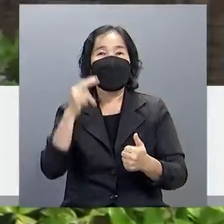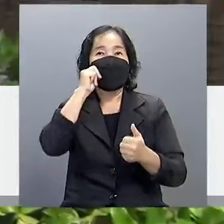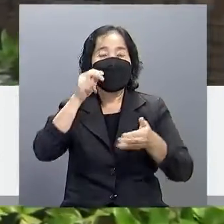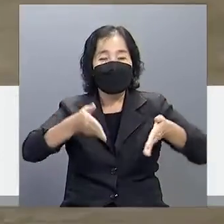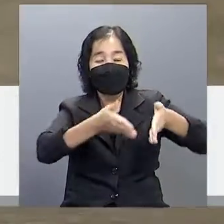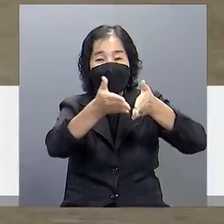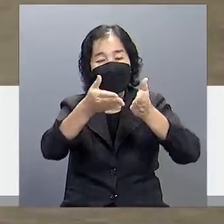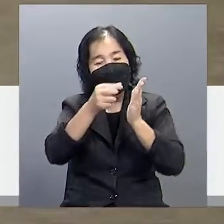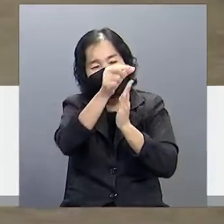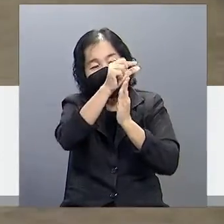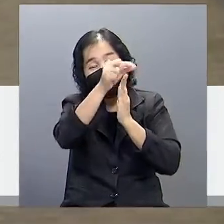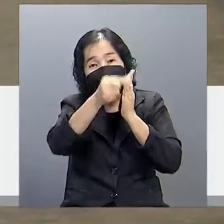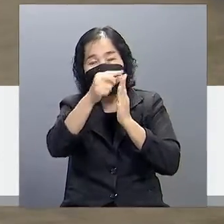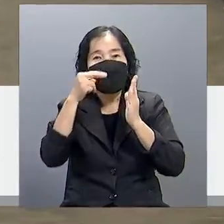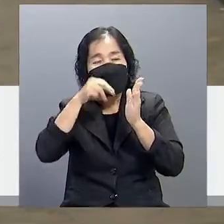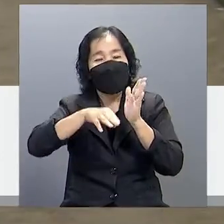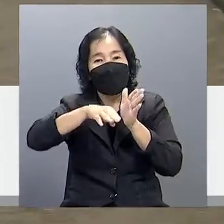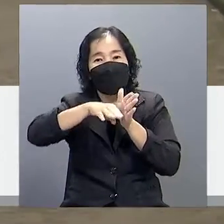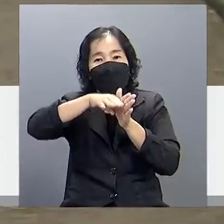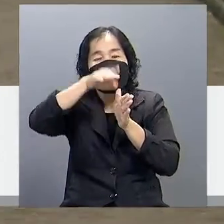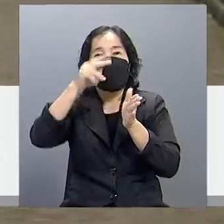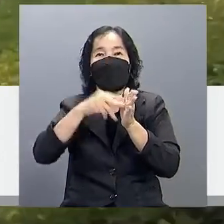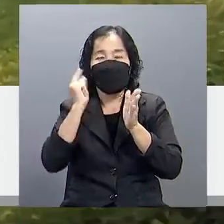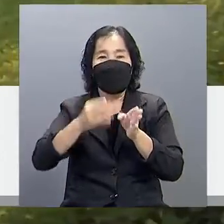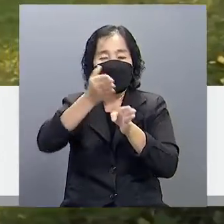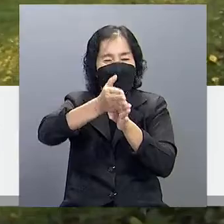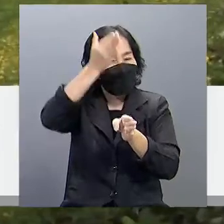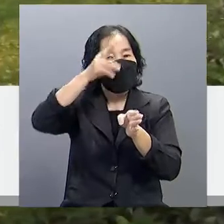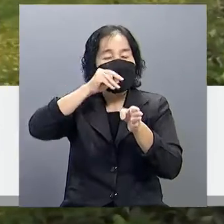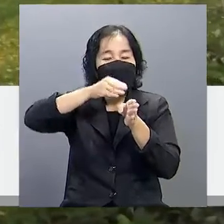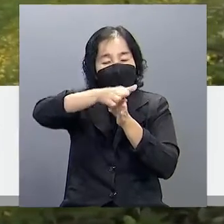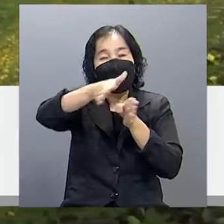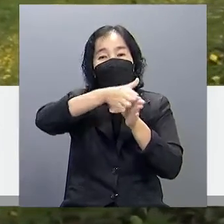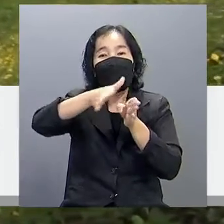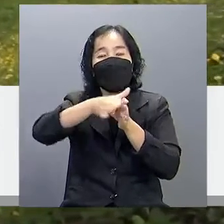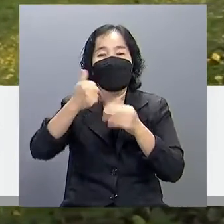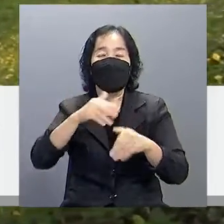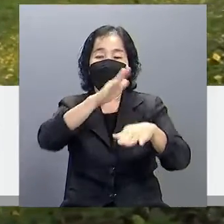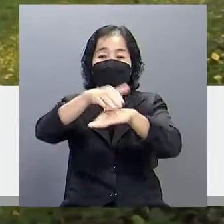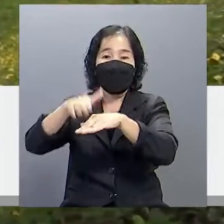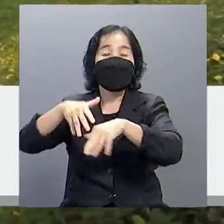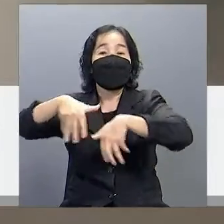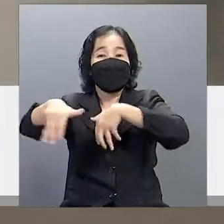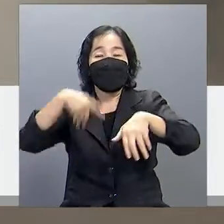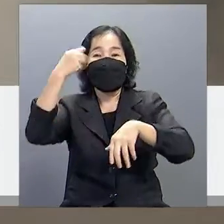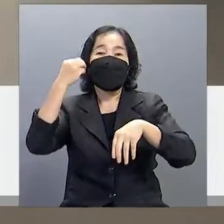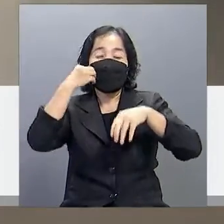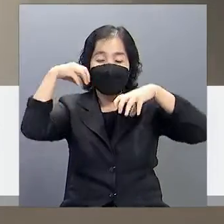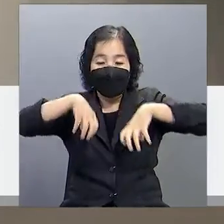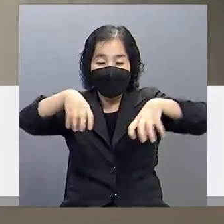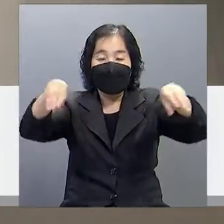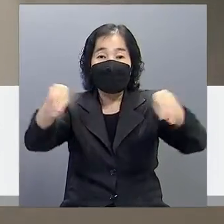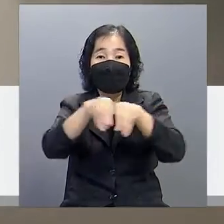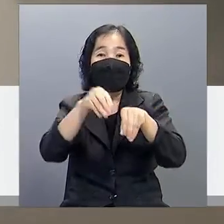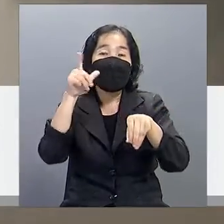เพิ่มขึ้นอย่างต่อเนื่องจำเป็นต้องระบายน้ำลงแม่น้ำวังจึงขอแจ้งเตือนประชาชนริมแม่น้ำหวังและเกษตรกรที่ทำการเพาะปลูก